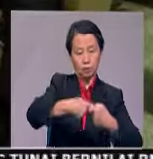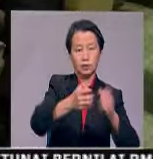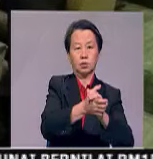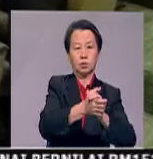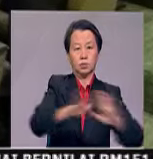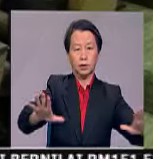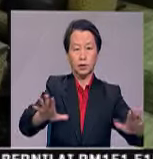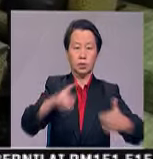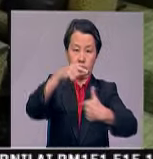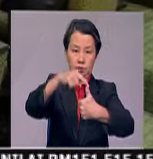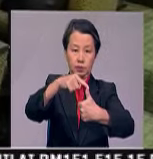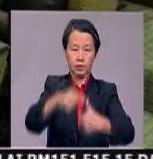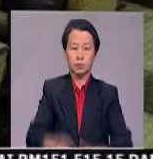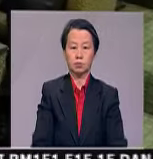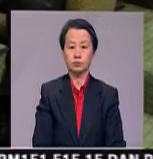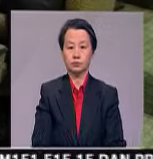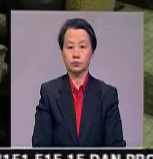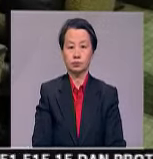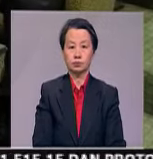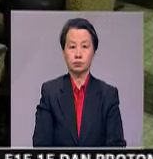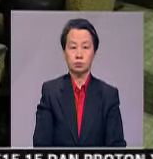keselamatan.